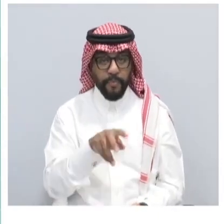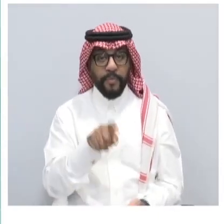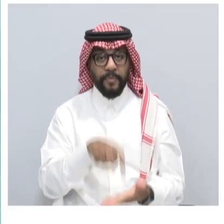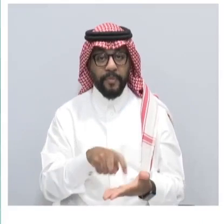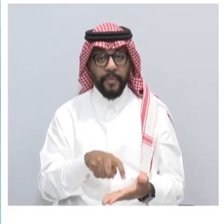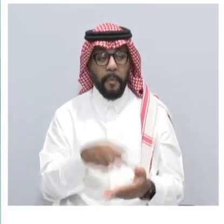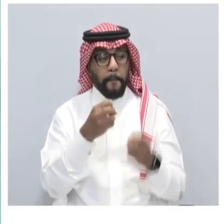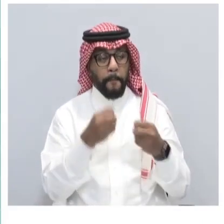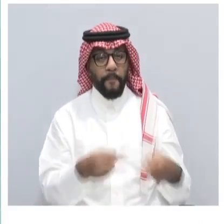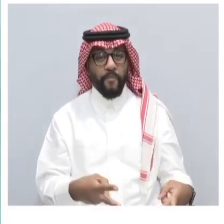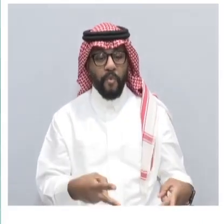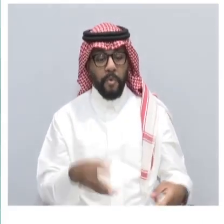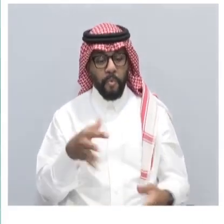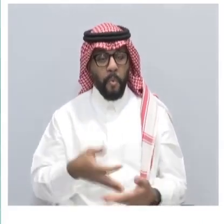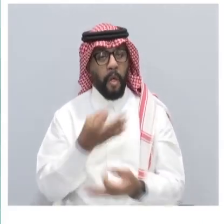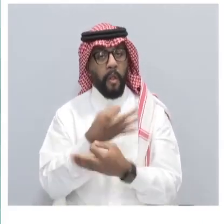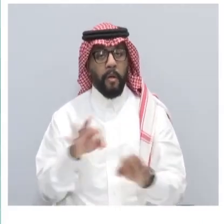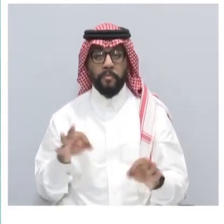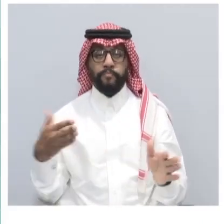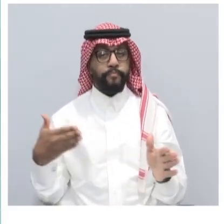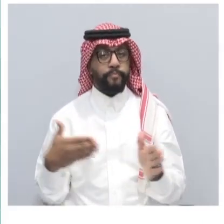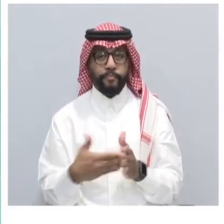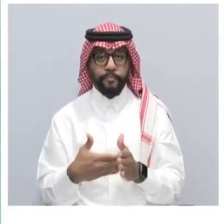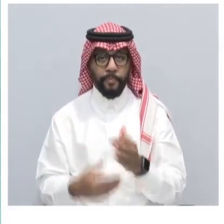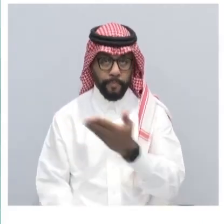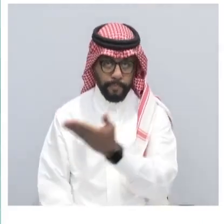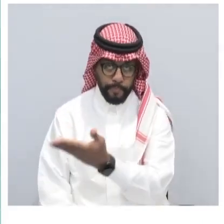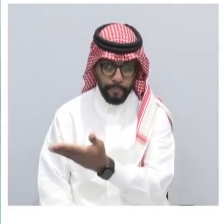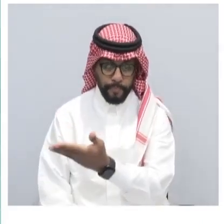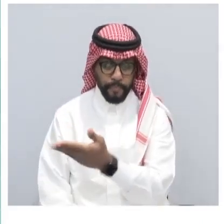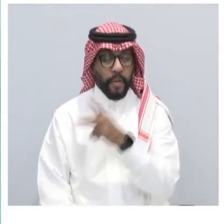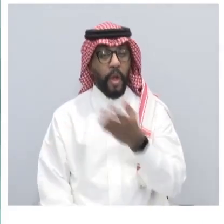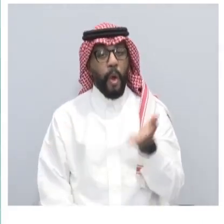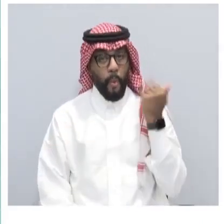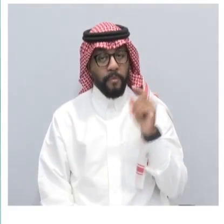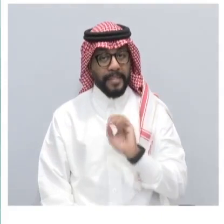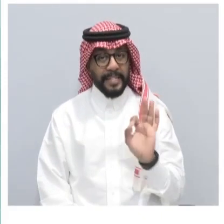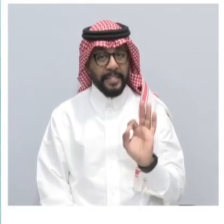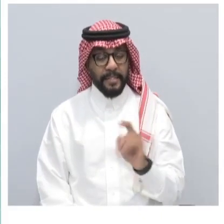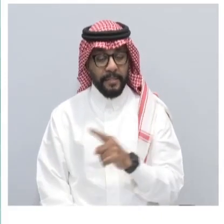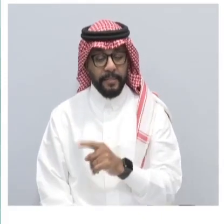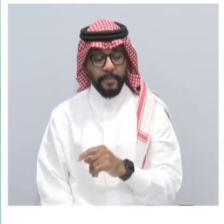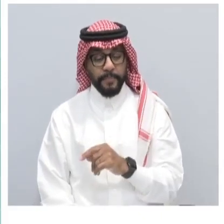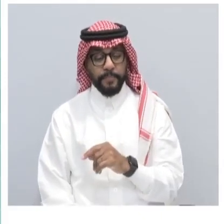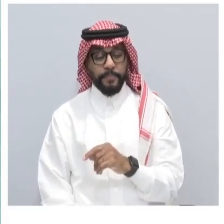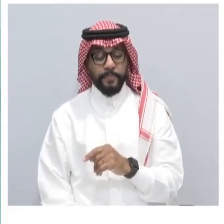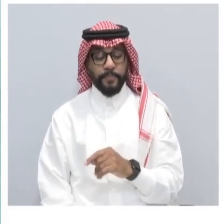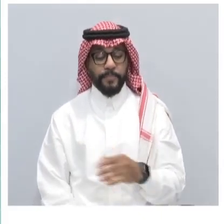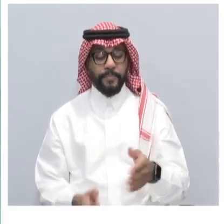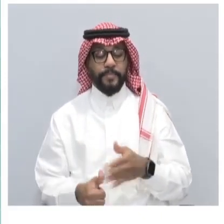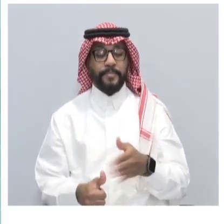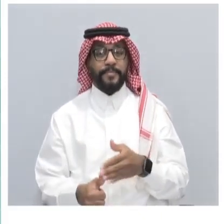ذلك ننقر على موافق لتنفيذ هذه الخطوه نلاحظ الفرق ابناء الطلاب بحيث ان السطر الاول